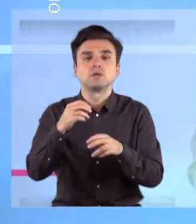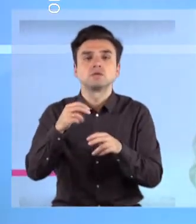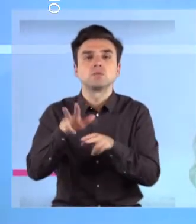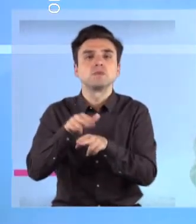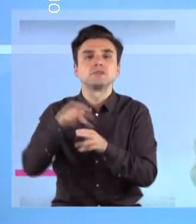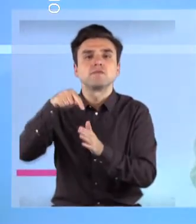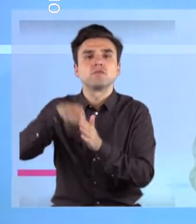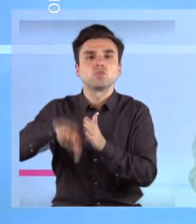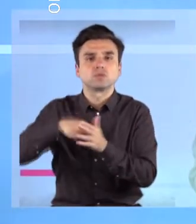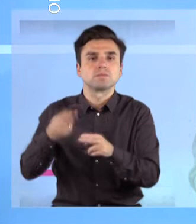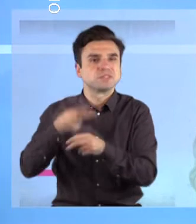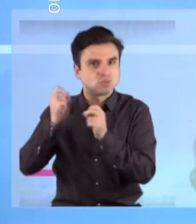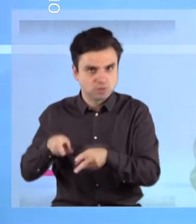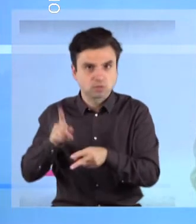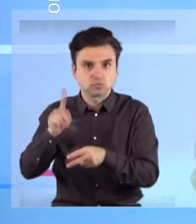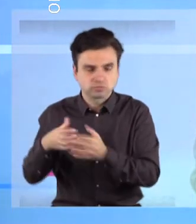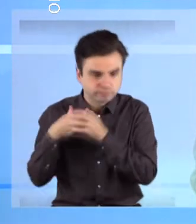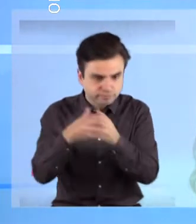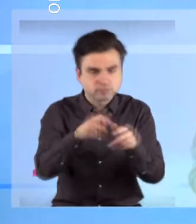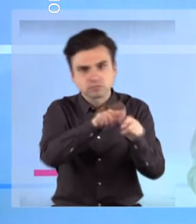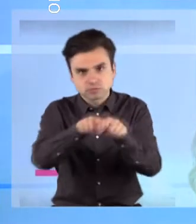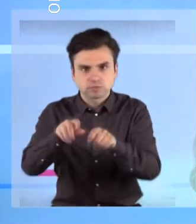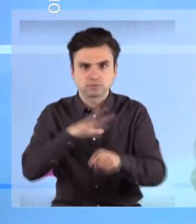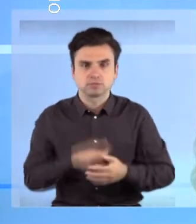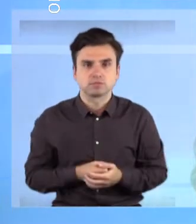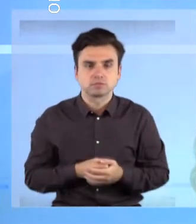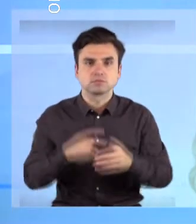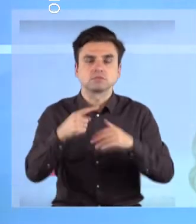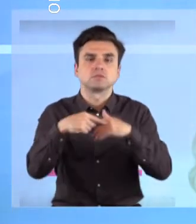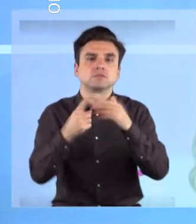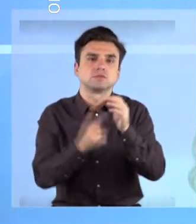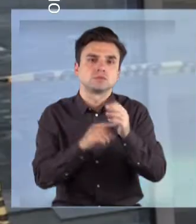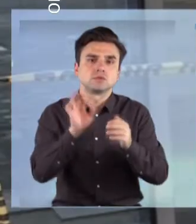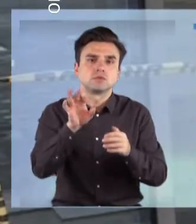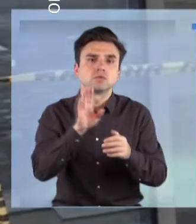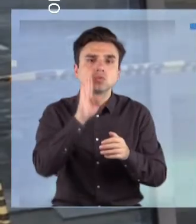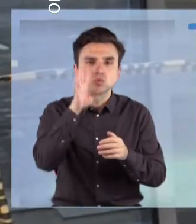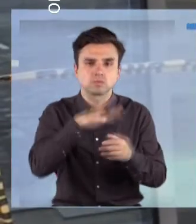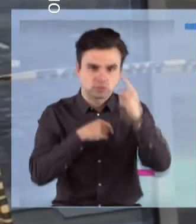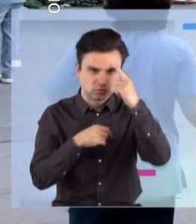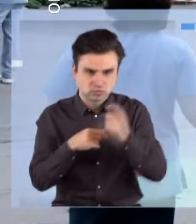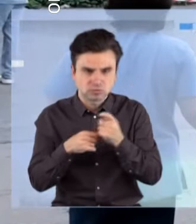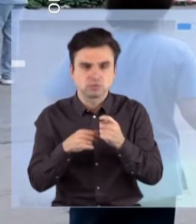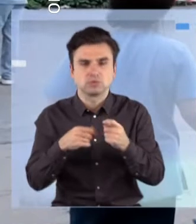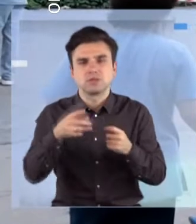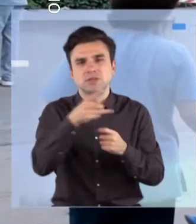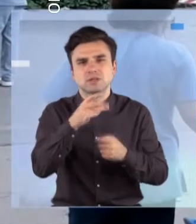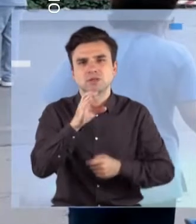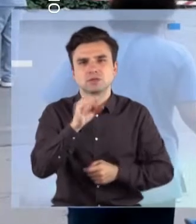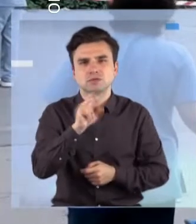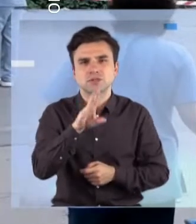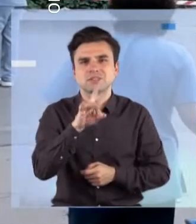мінувань у Кривому Розі розслідуватимуть як одну справу. Про це повідомляють у прес-службі поліції міста. Зазначу,